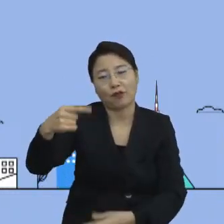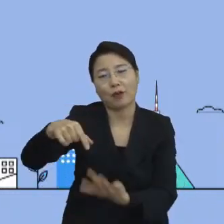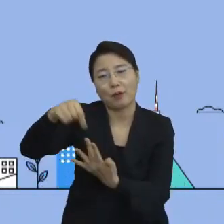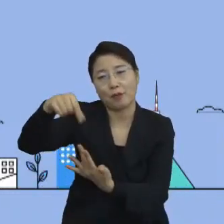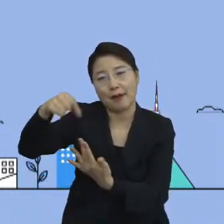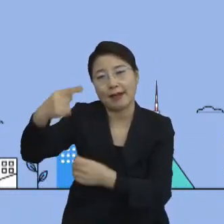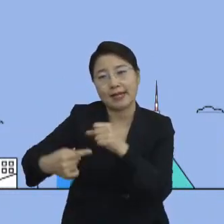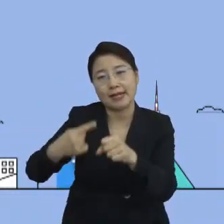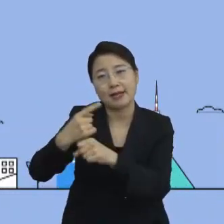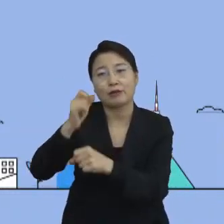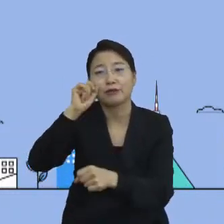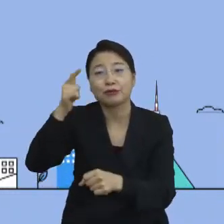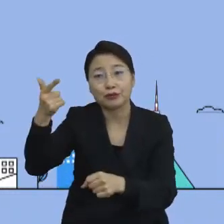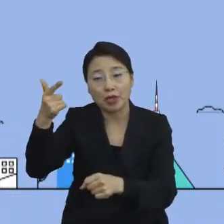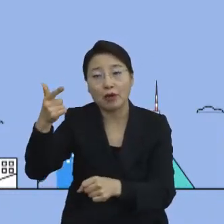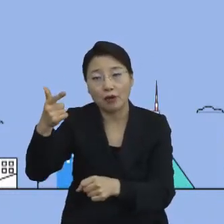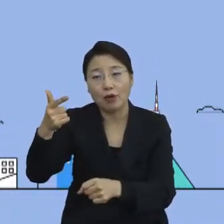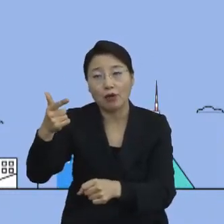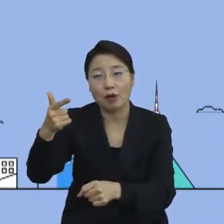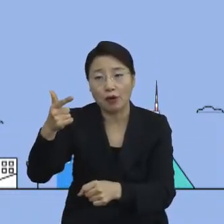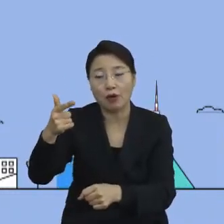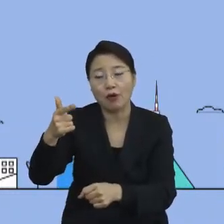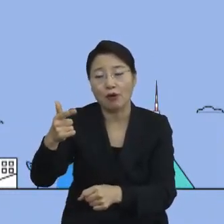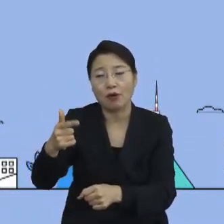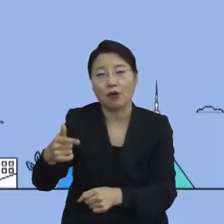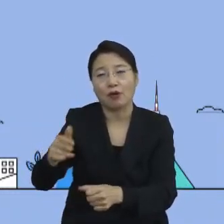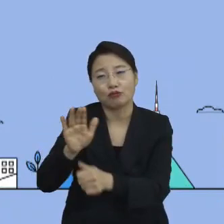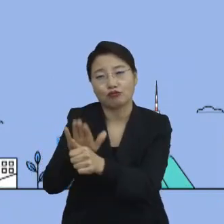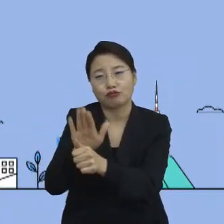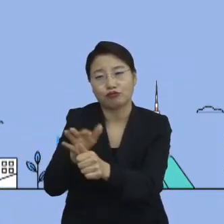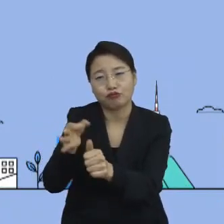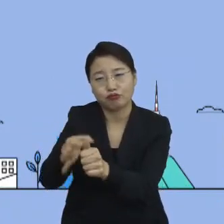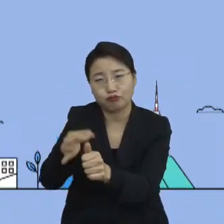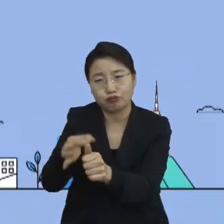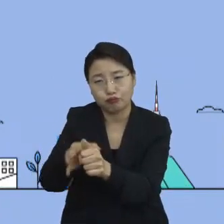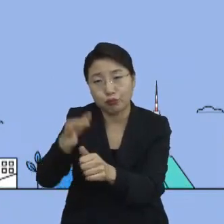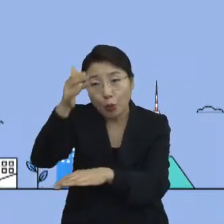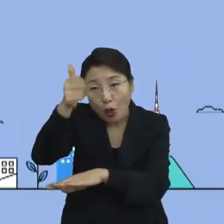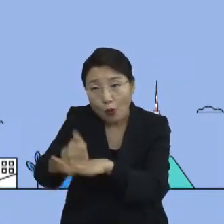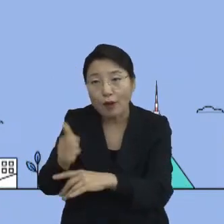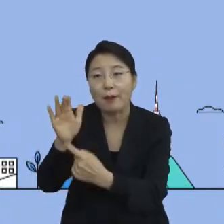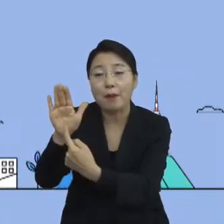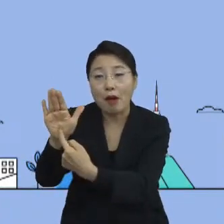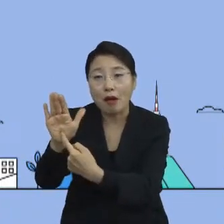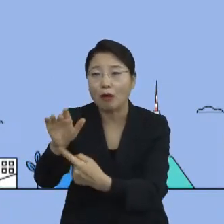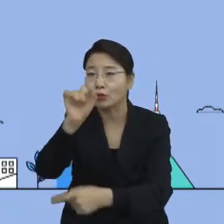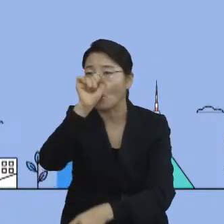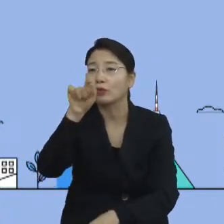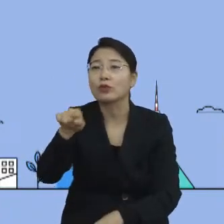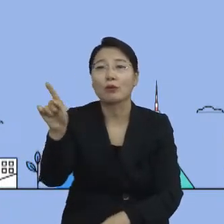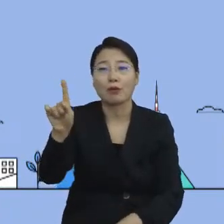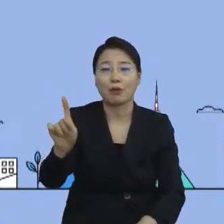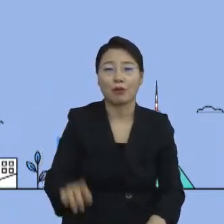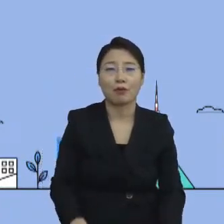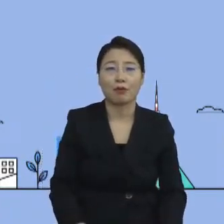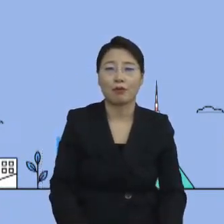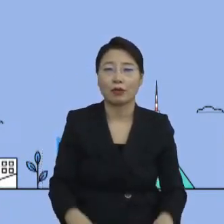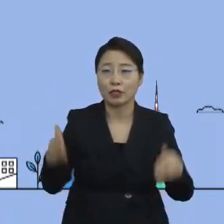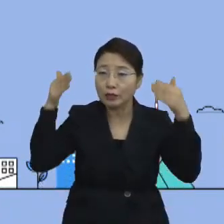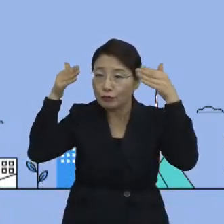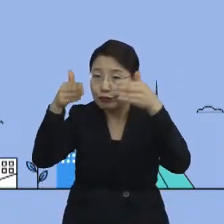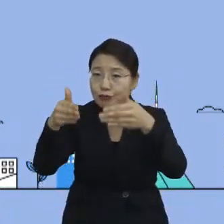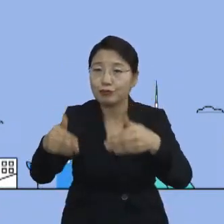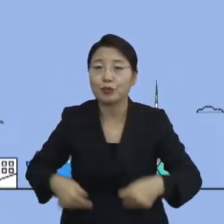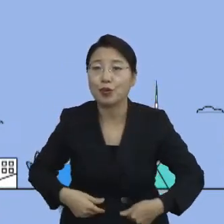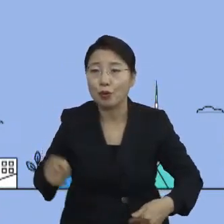한 1년 반 됐는데 최근에 성적표가 나오기 시작했는데요. 이제 이런 장점이 있다. 이 중에서 주목해 주실